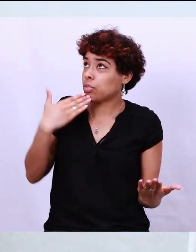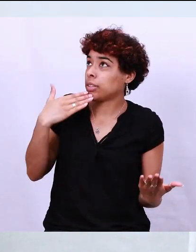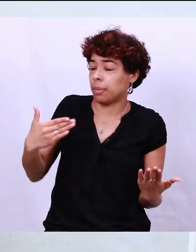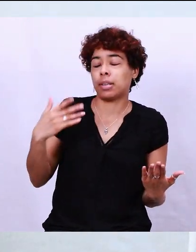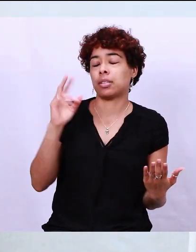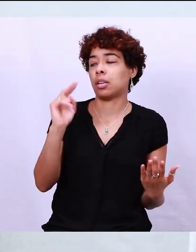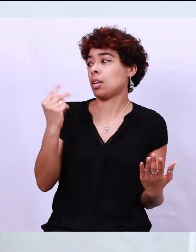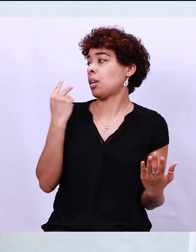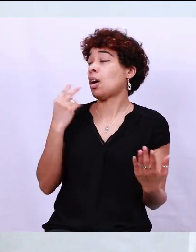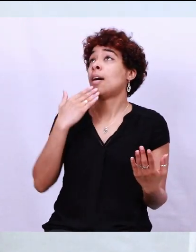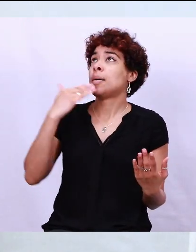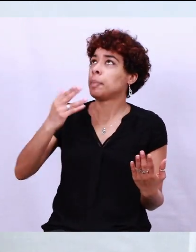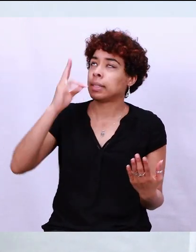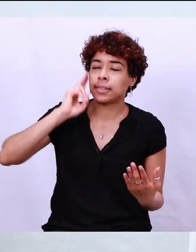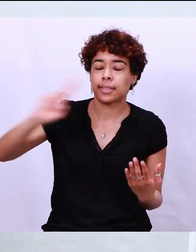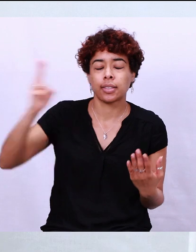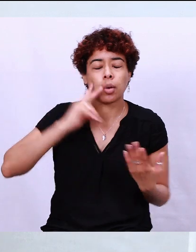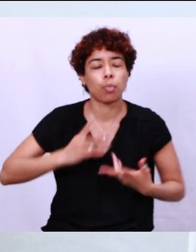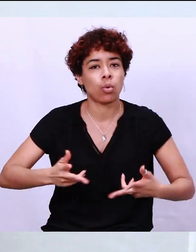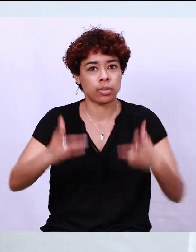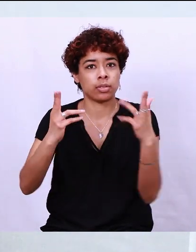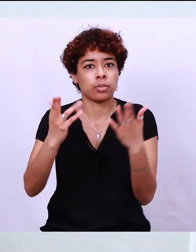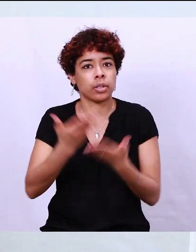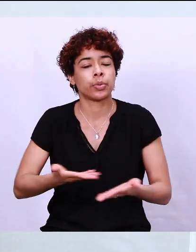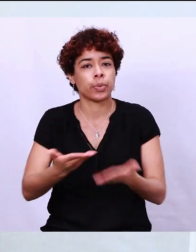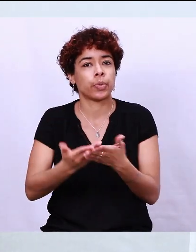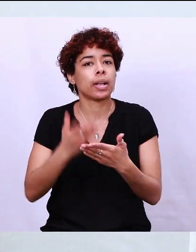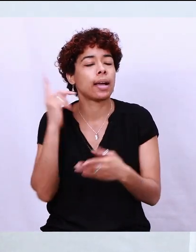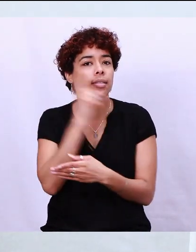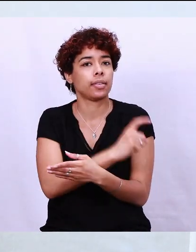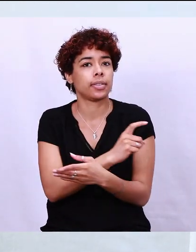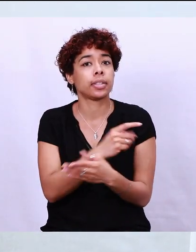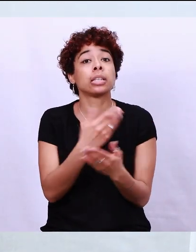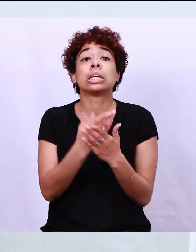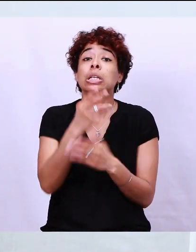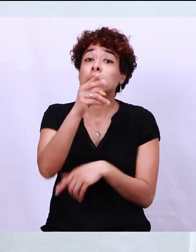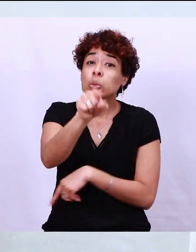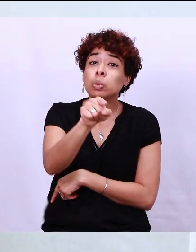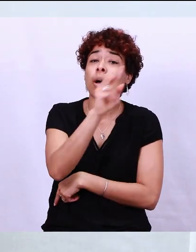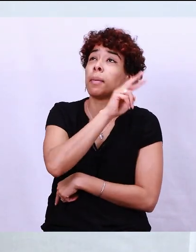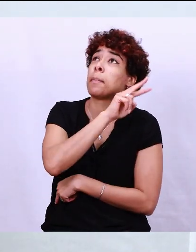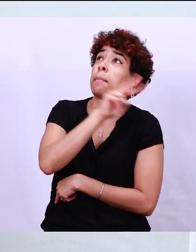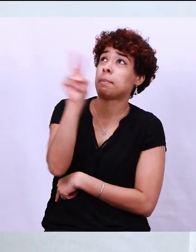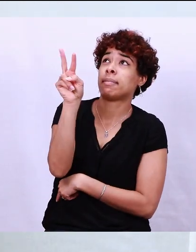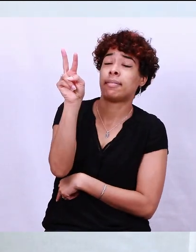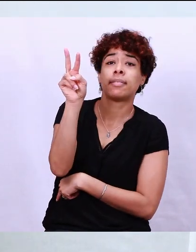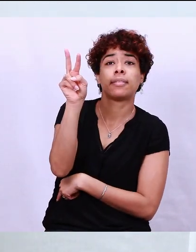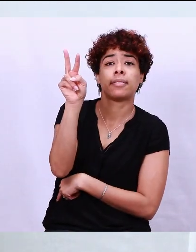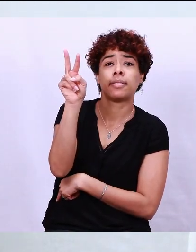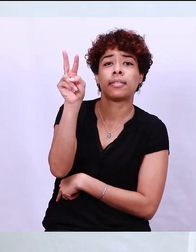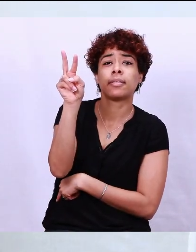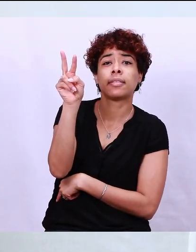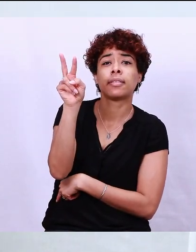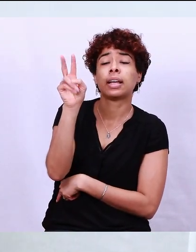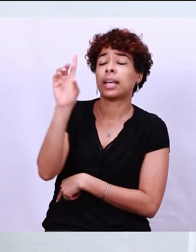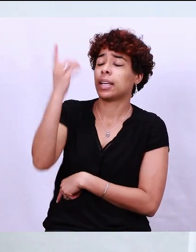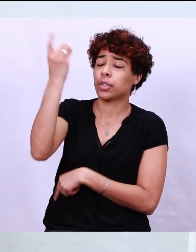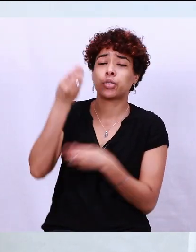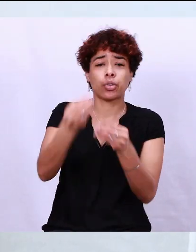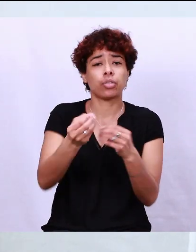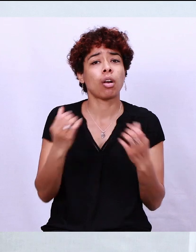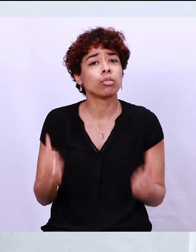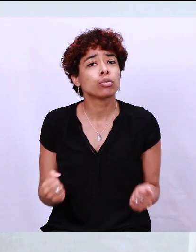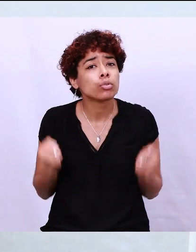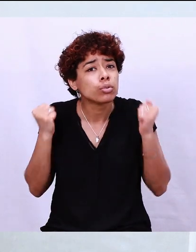le recul à dire merci Seigneur pour ce temps de passage. Alors que tes yeux, puissent être orientés dans la bonne direction et que Dieu t'encourage